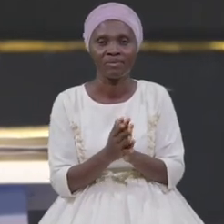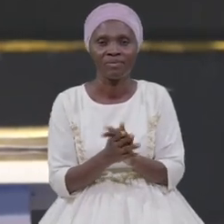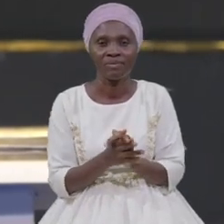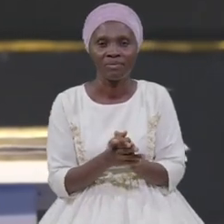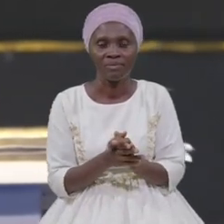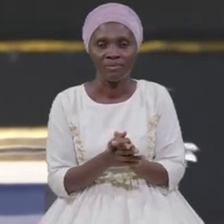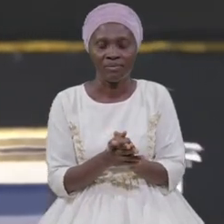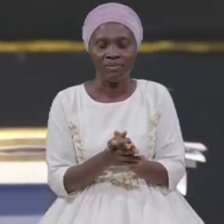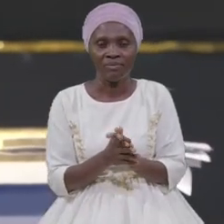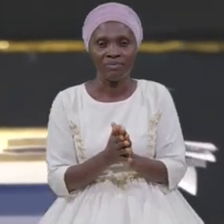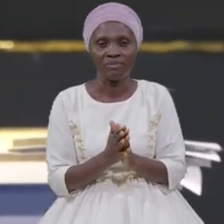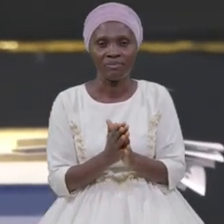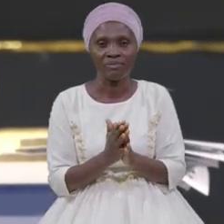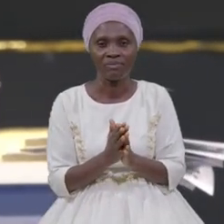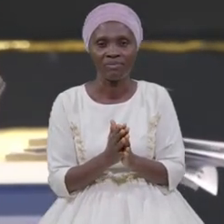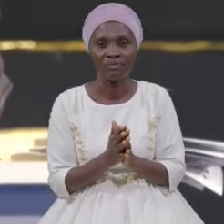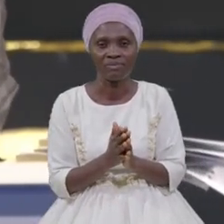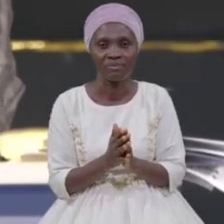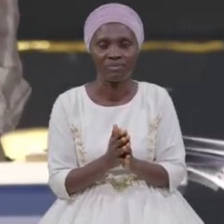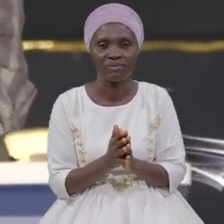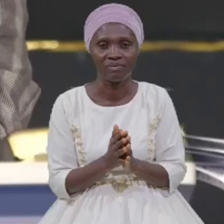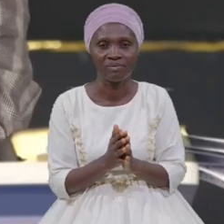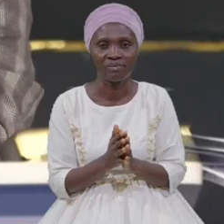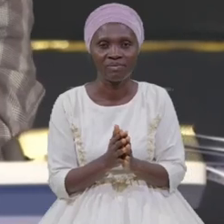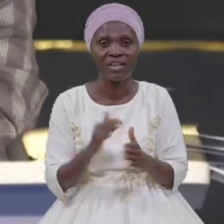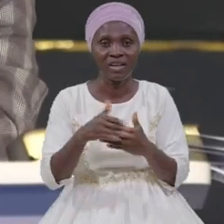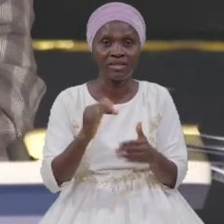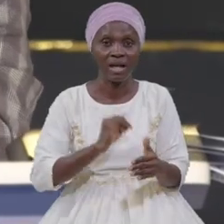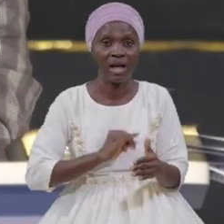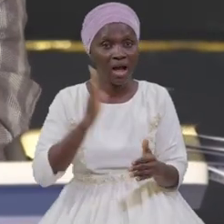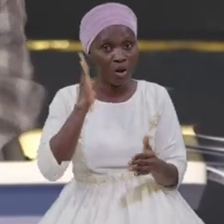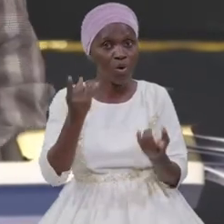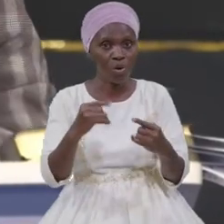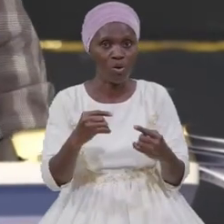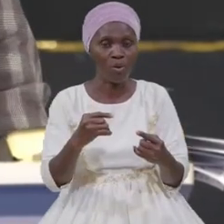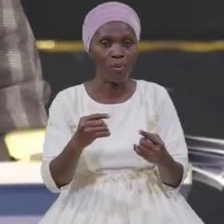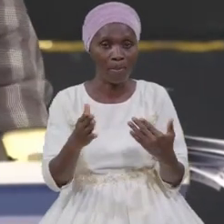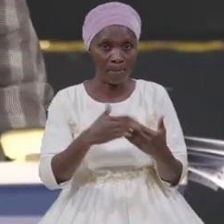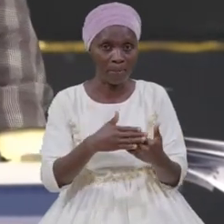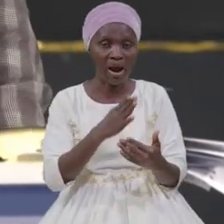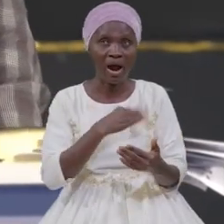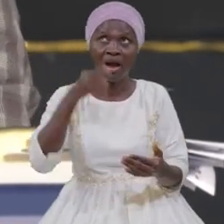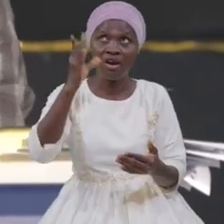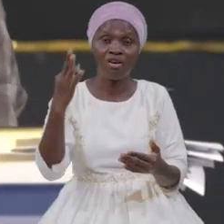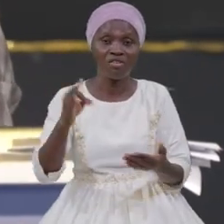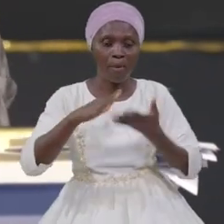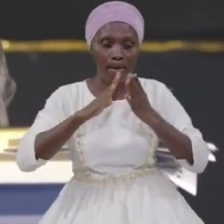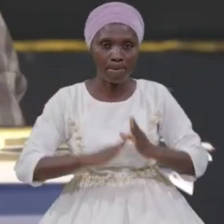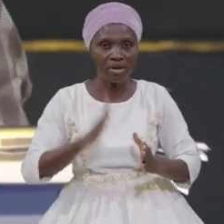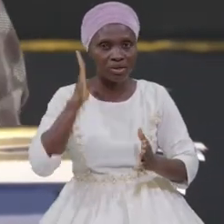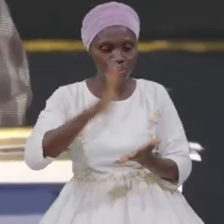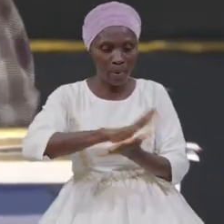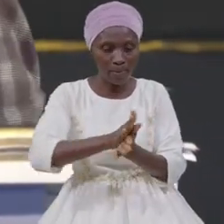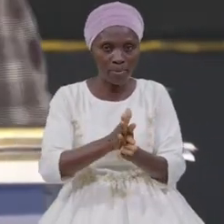je reviendrai. Et le Dieu de paix va écraser Satan, la maladie, la souffrance sous vos